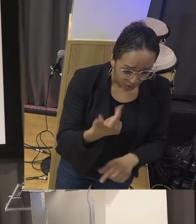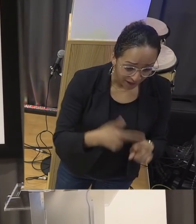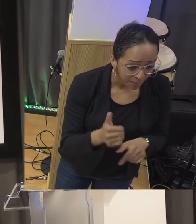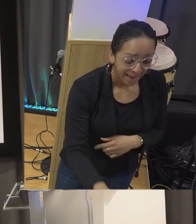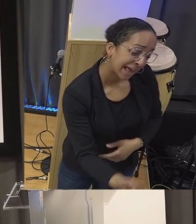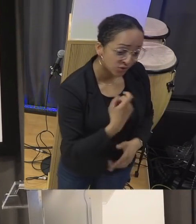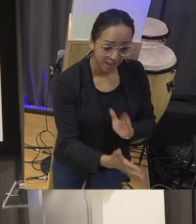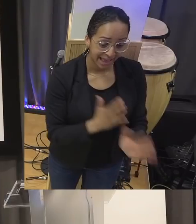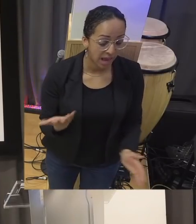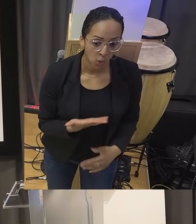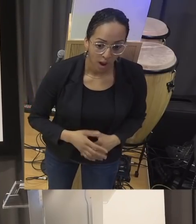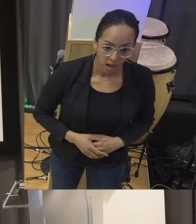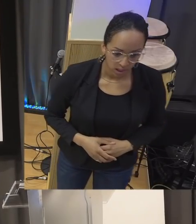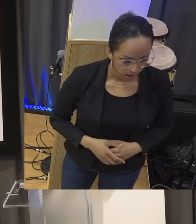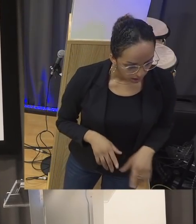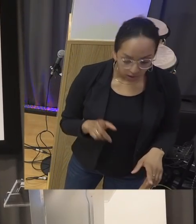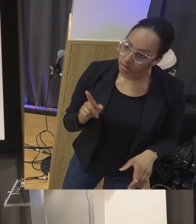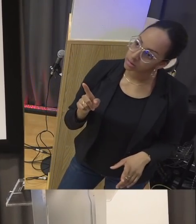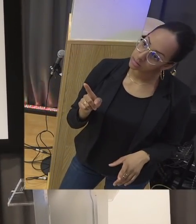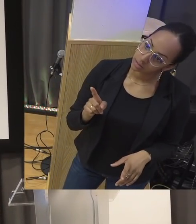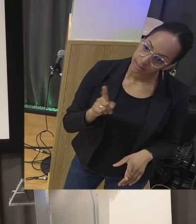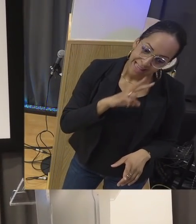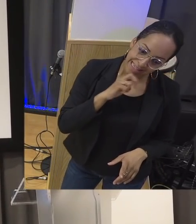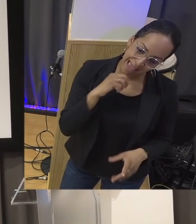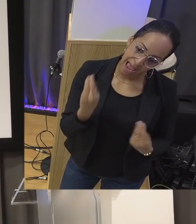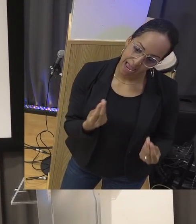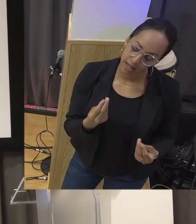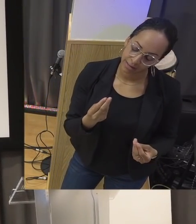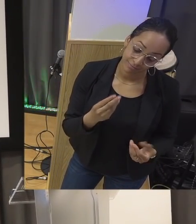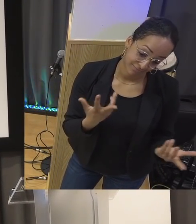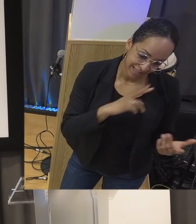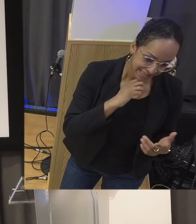m'ont posée, c'est bizarre, c'est Israël ou Palestine?